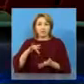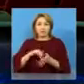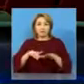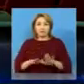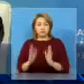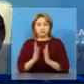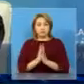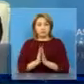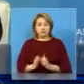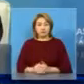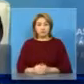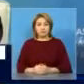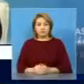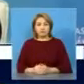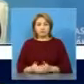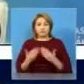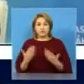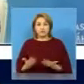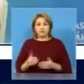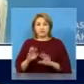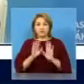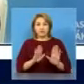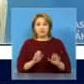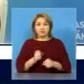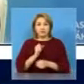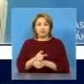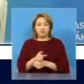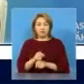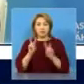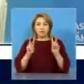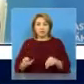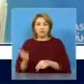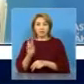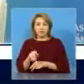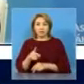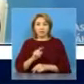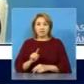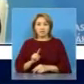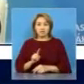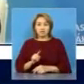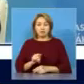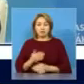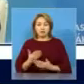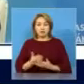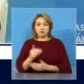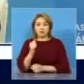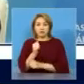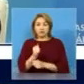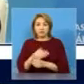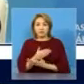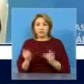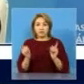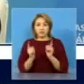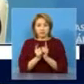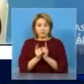беруін сұрады. Мен қазір шыққаннан кейін орынбасарыма тапсырам. Арнайы бар Қазтрансгаз өкілдері сіздермен